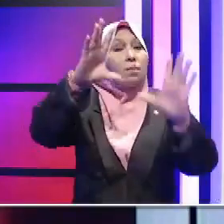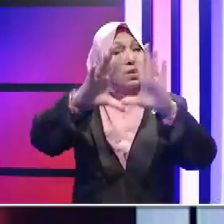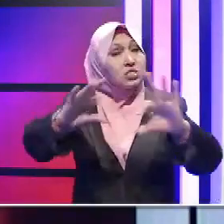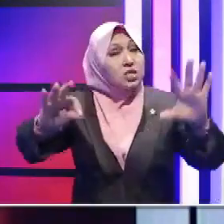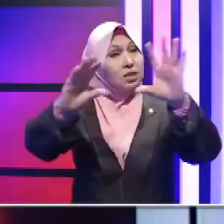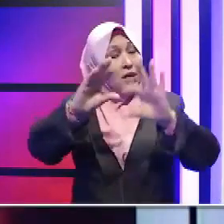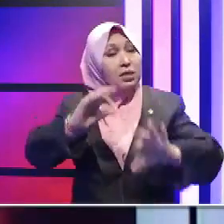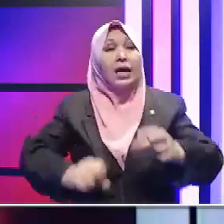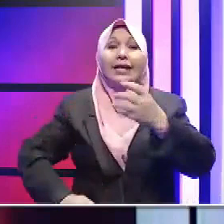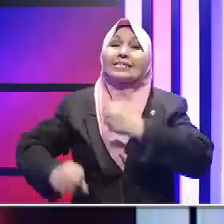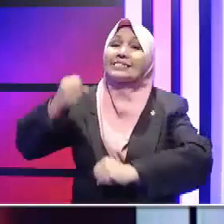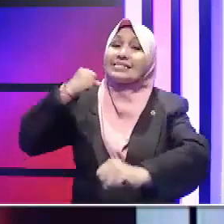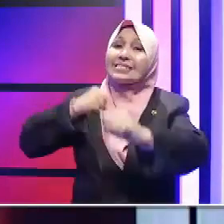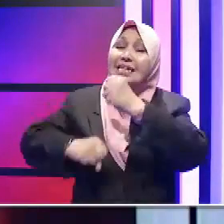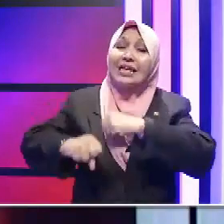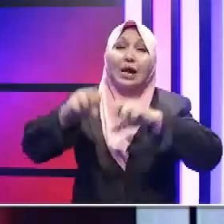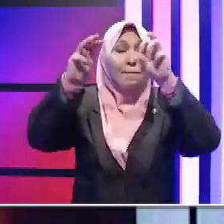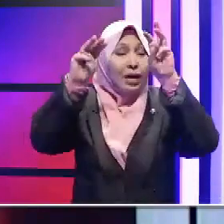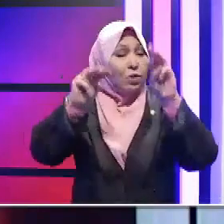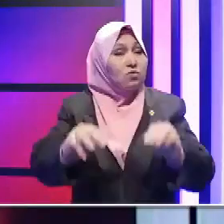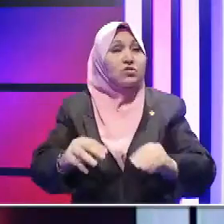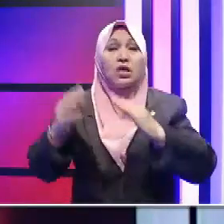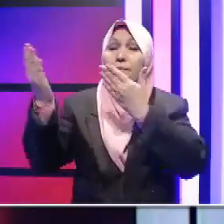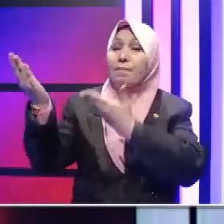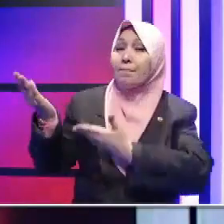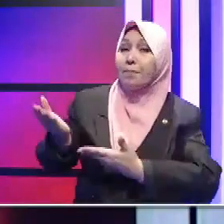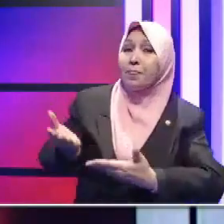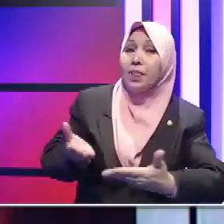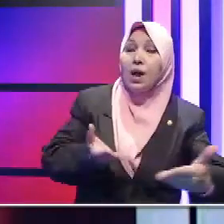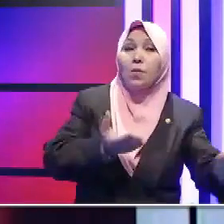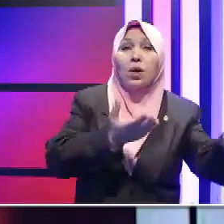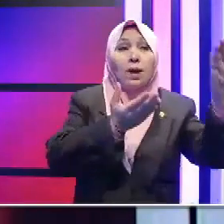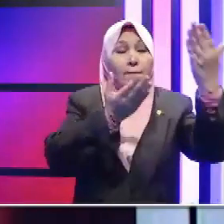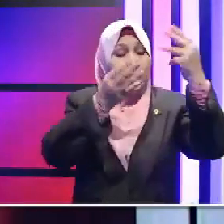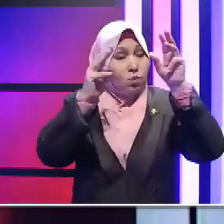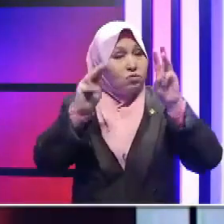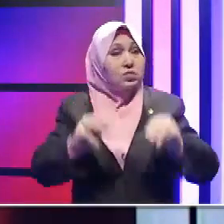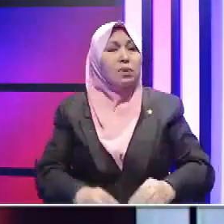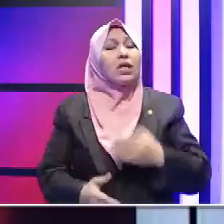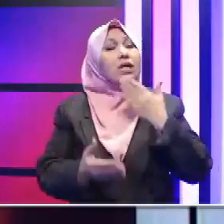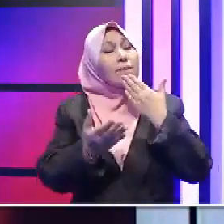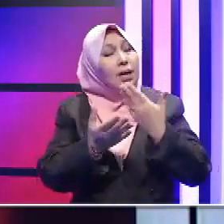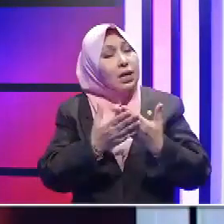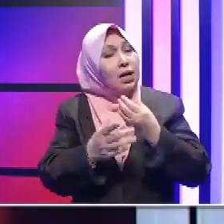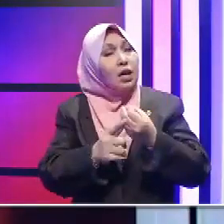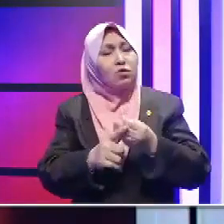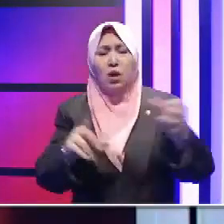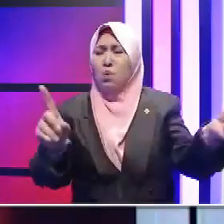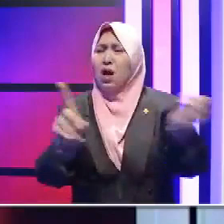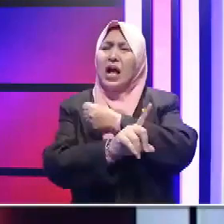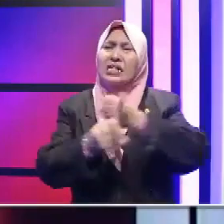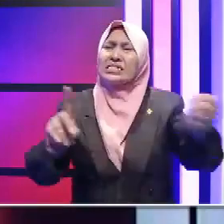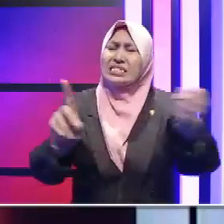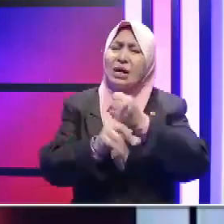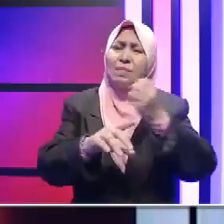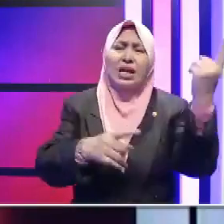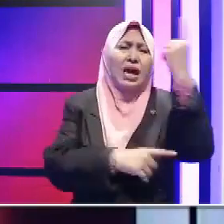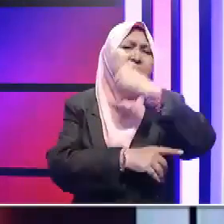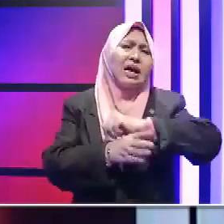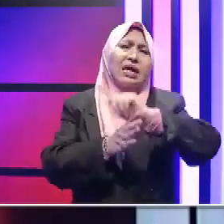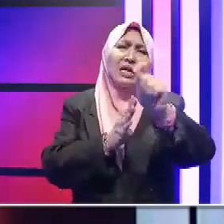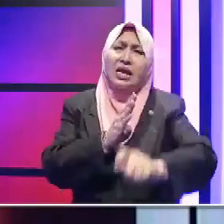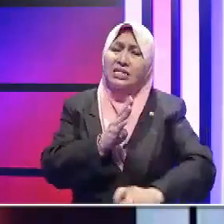tentang sikap-sikap museum yang membawa mereka kepada kebaikan ataupun Azzam Nanti pada hari akhirat